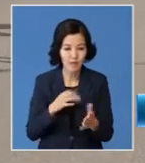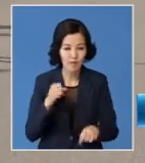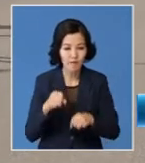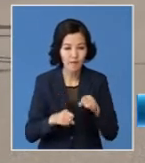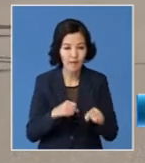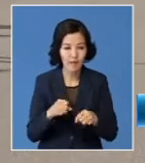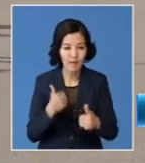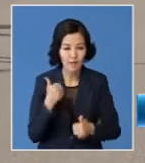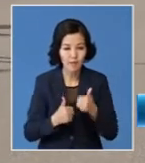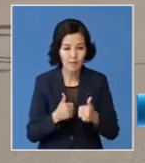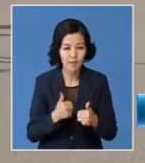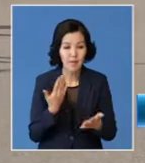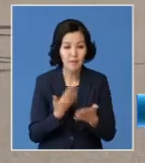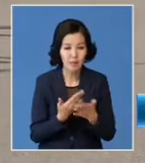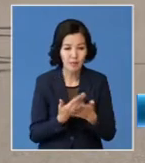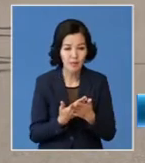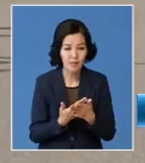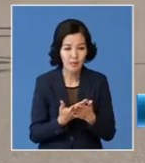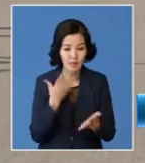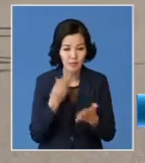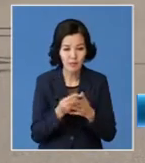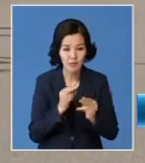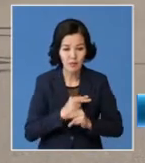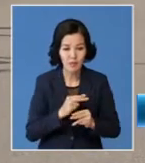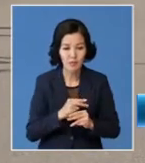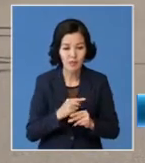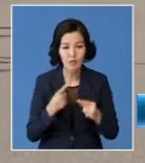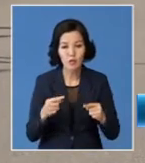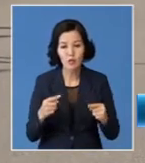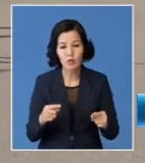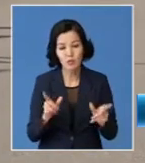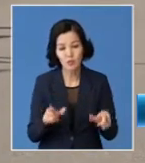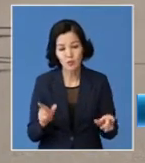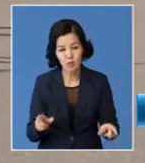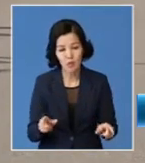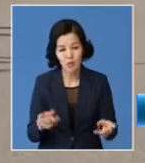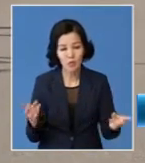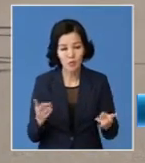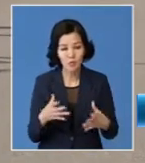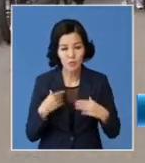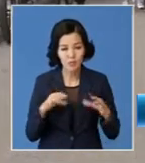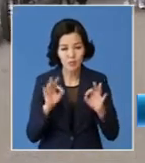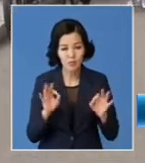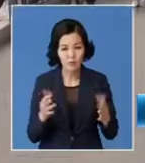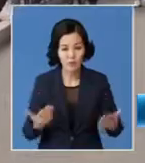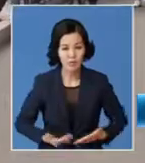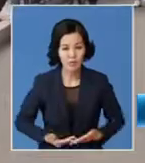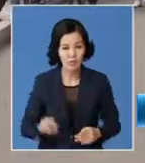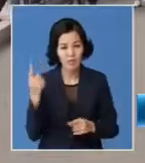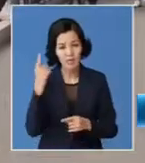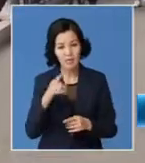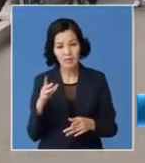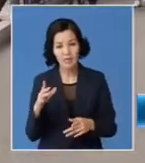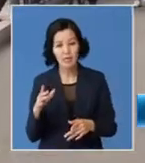велопробег, чтобы они были примером не только в своей работе, но и для населения, как надо вести здоровый образ жизни. Идея подать добрый